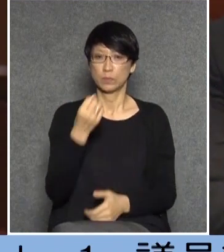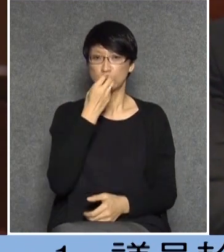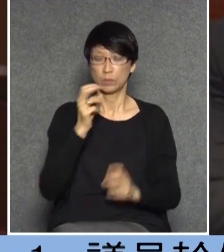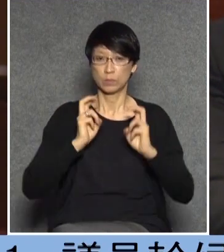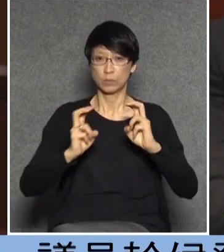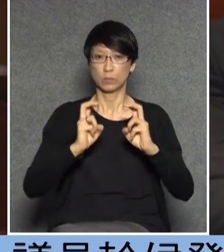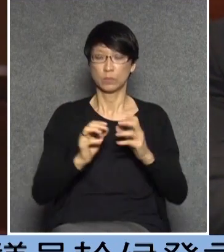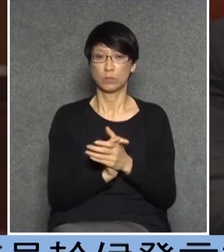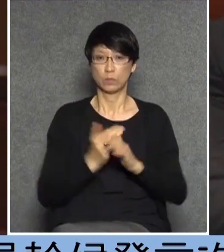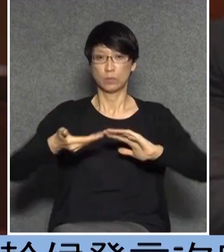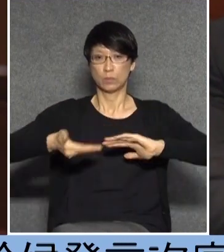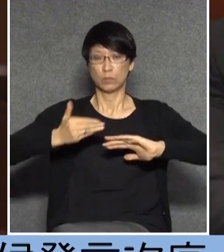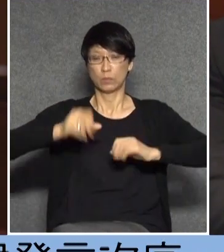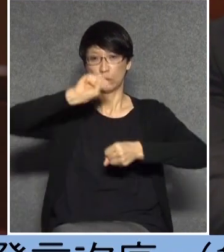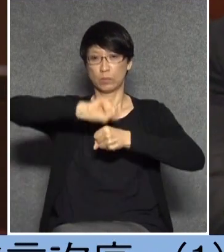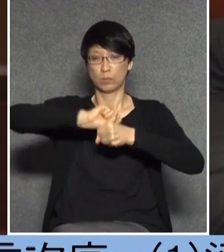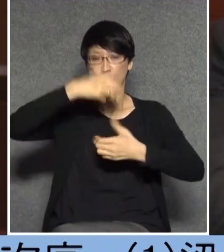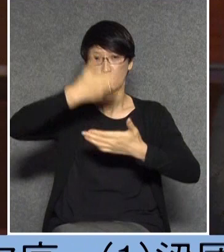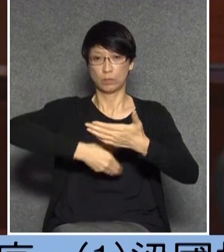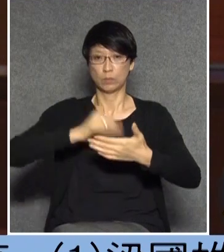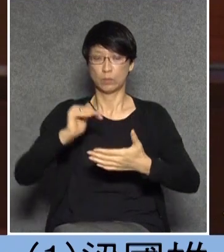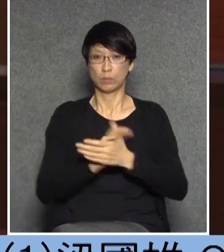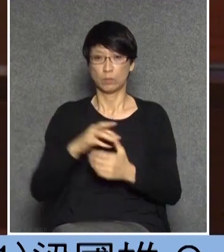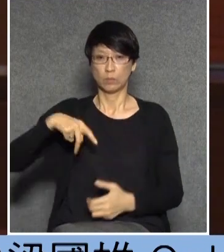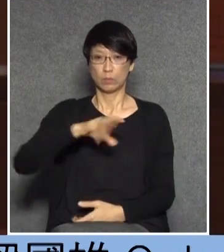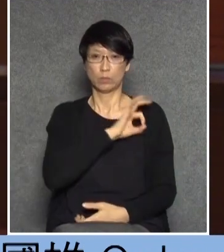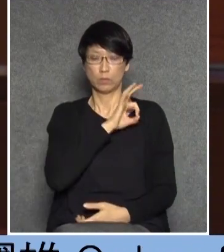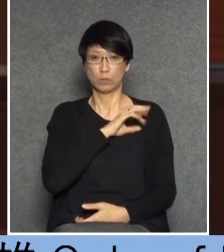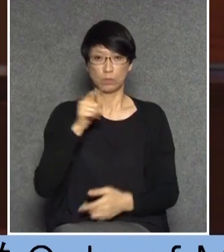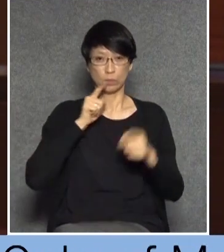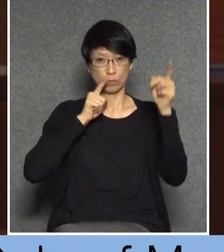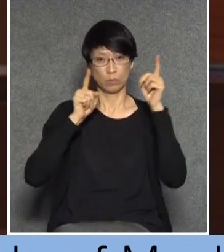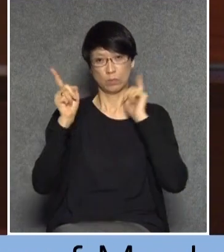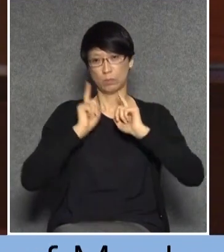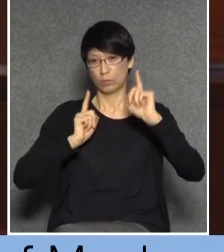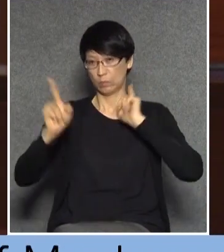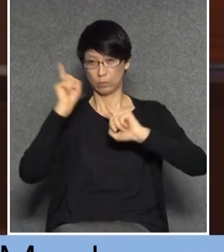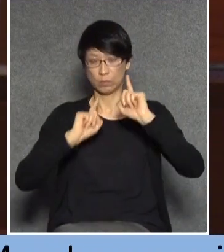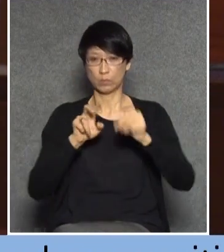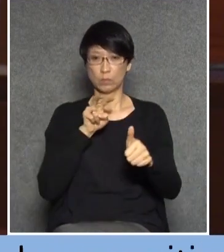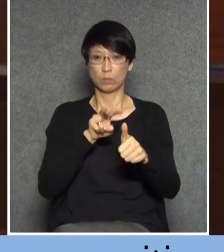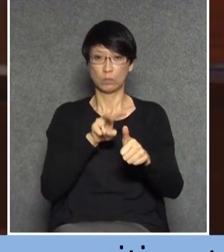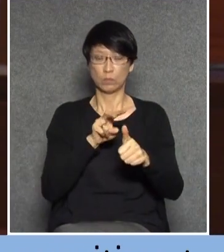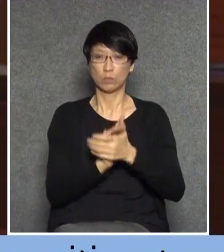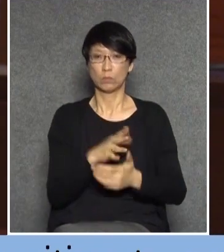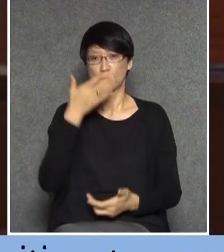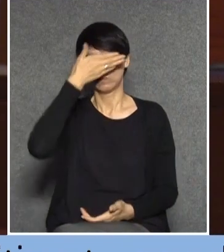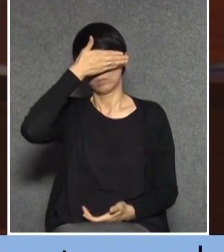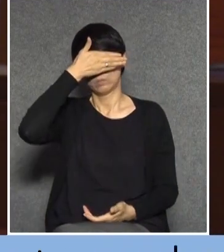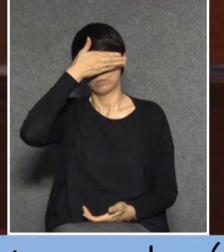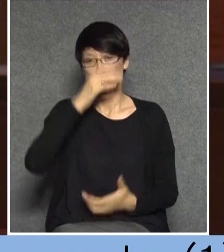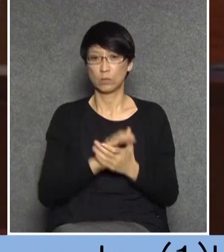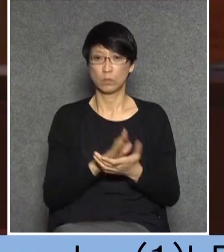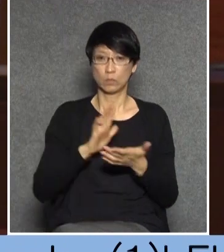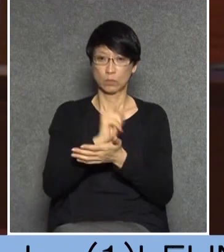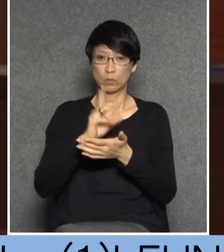票價可加可減機制，行政會議對港鐵呢種胡運服務和管理視若無睹，年年